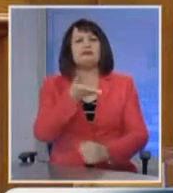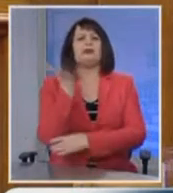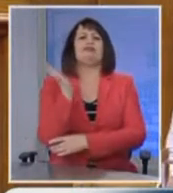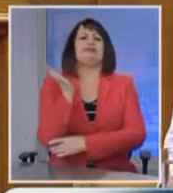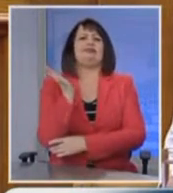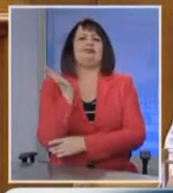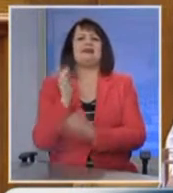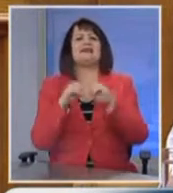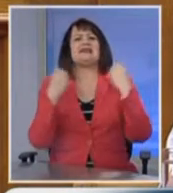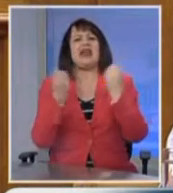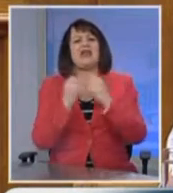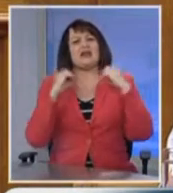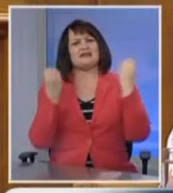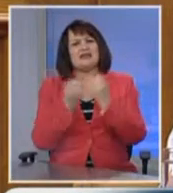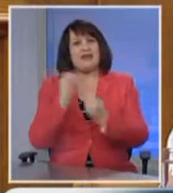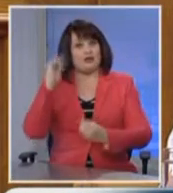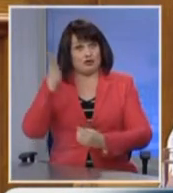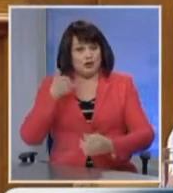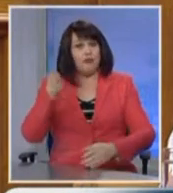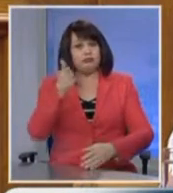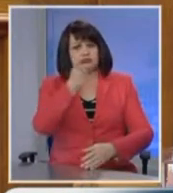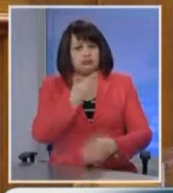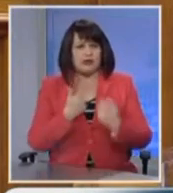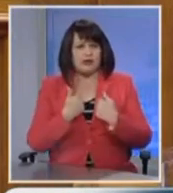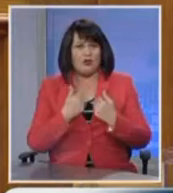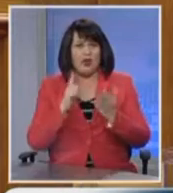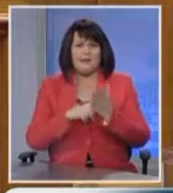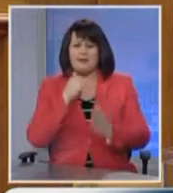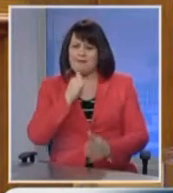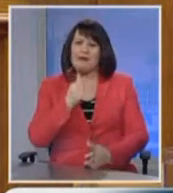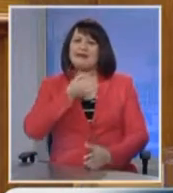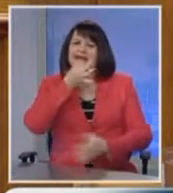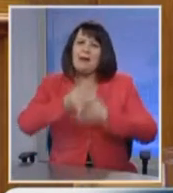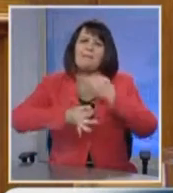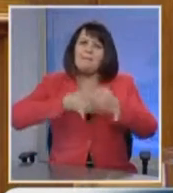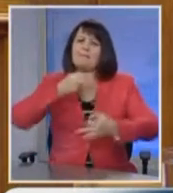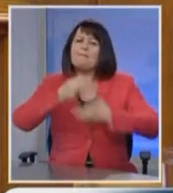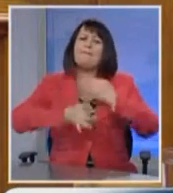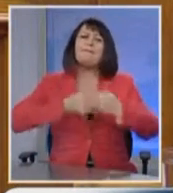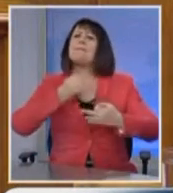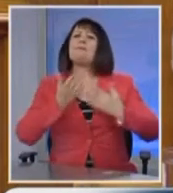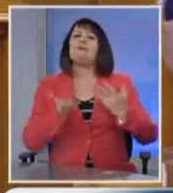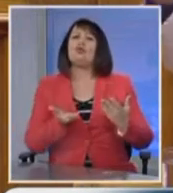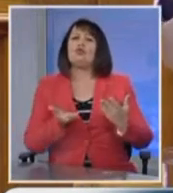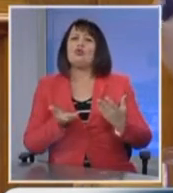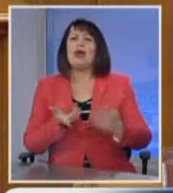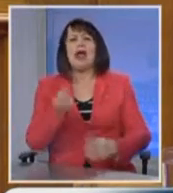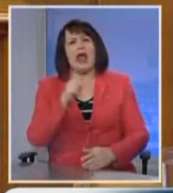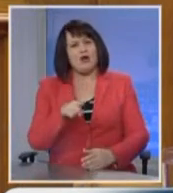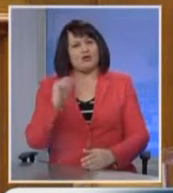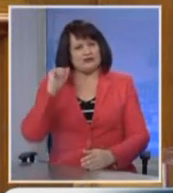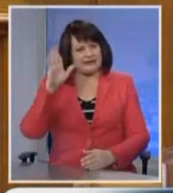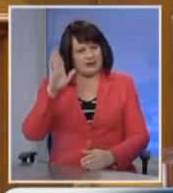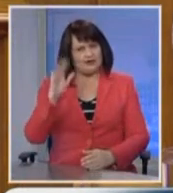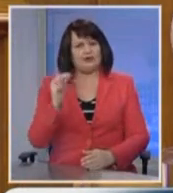και σε συνέδρια στο εξωτερικό, έπρεπε πάντα να εξηγώ στους συναδέλφους τους